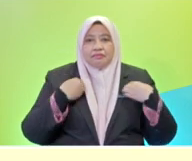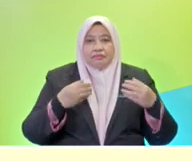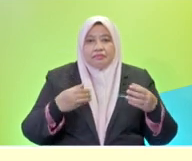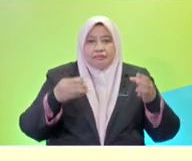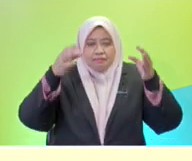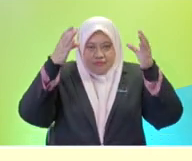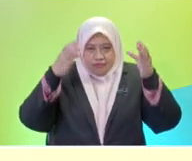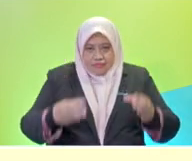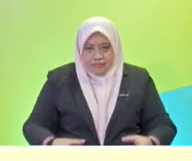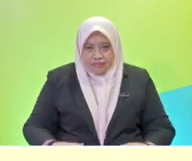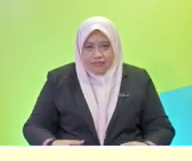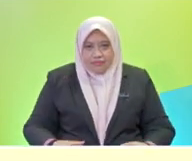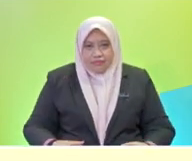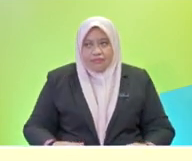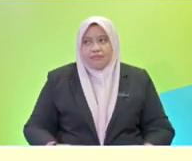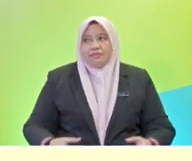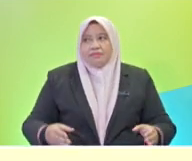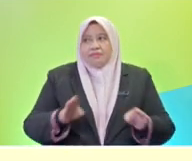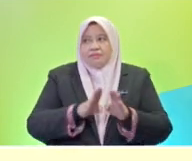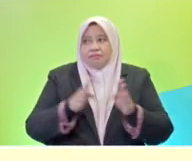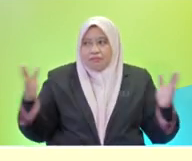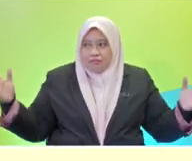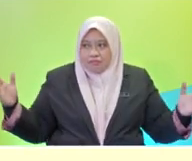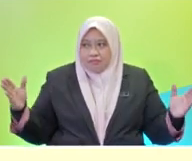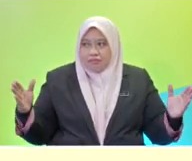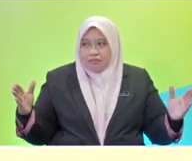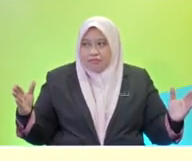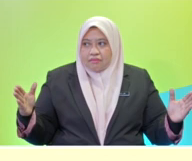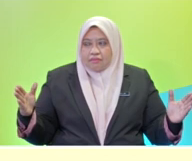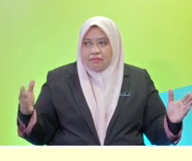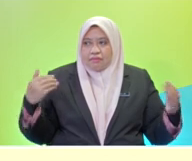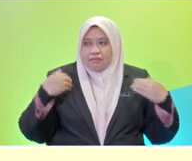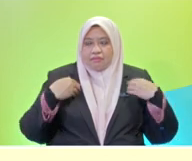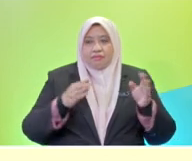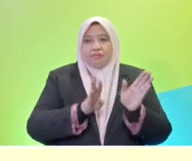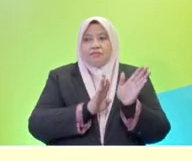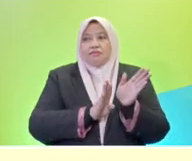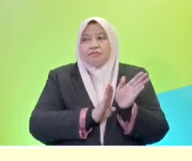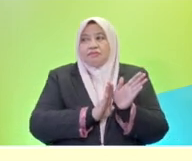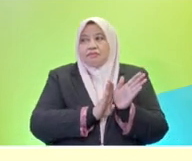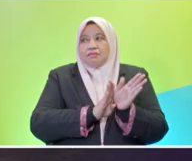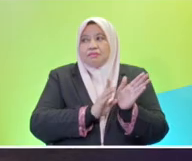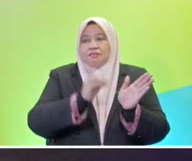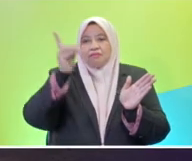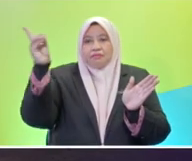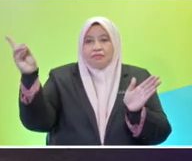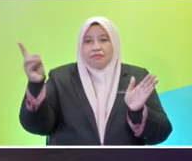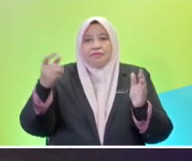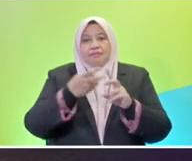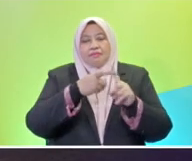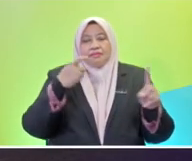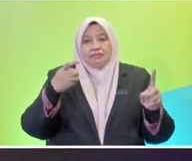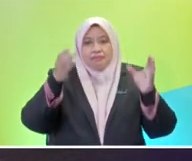Lepas tu kita tengok dia ada batang. Batang pokok ni yang paling besar. Betul. Lepas tu dia bercabang sikit, besar sikit, kita panggil dahan. Dahan. Lepas tu dia